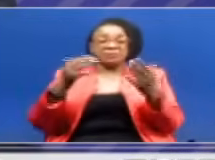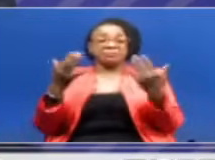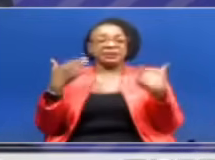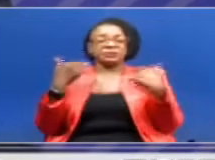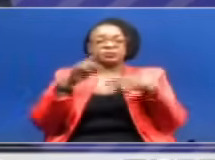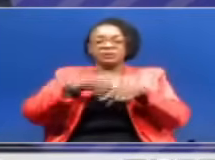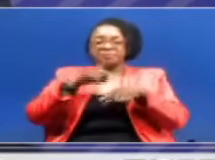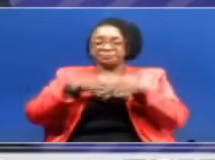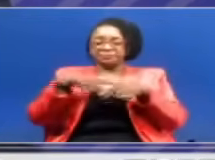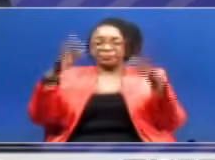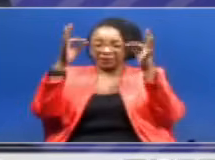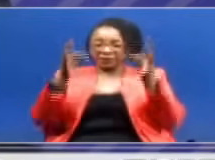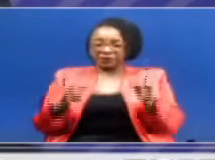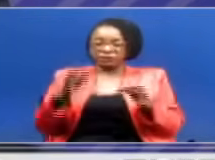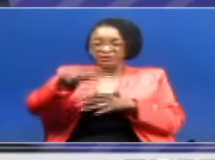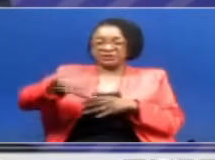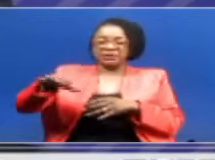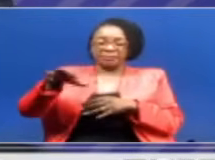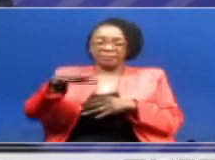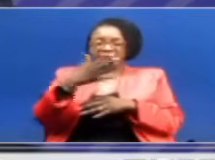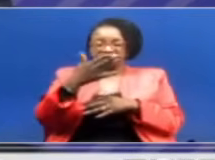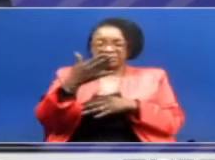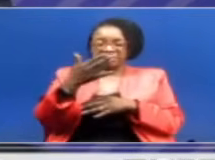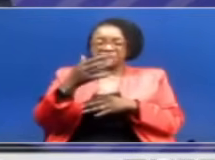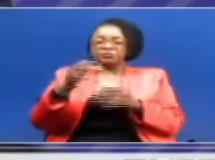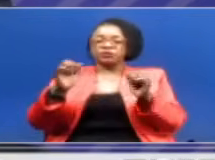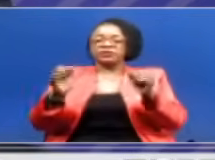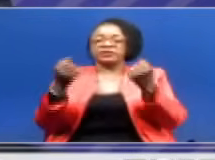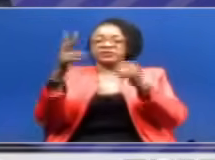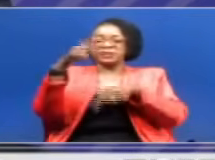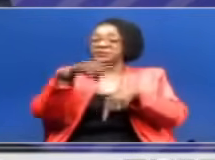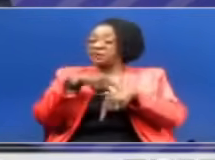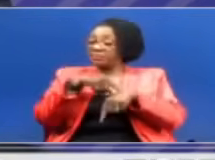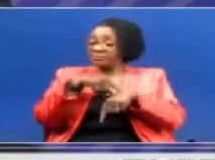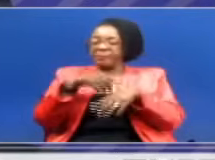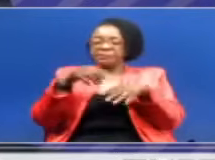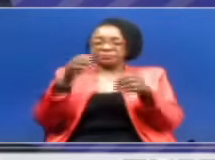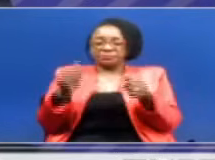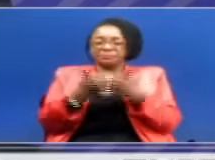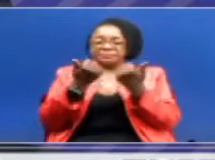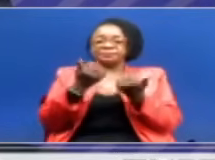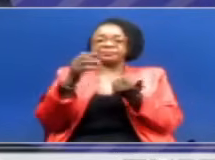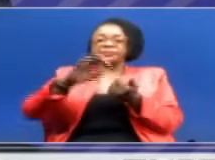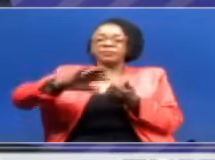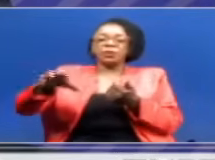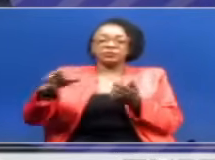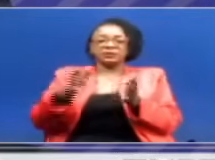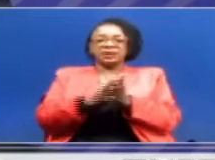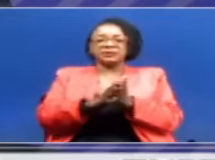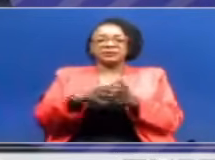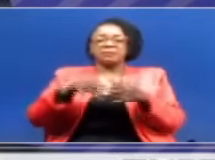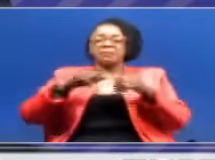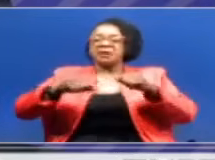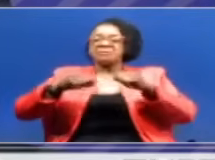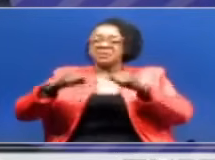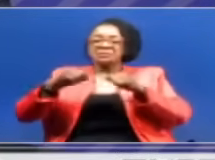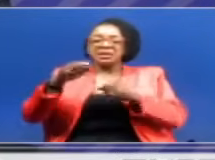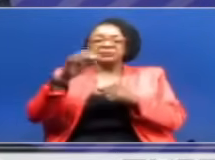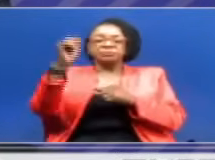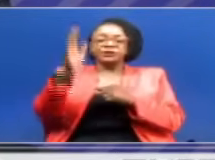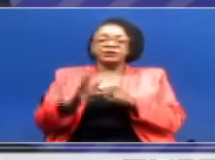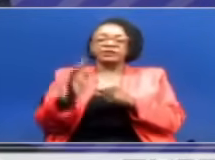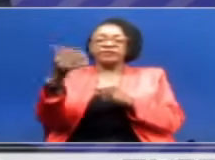uamuzi wa bunge la seneti kumuokoa kwa mara ya pili kutokana na hatua ya bunge la kaunti na vigogo wa kisiasa wa Meru kutaka